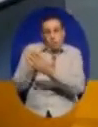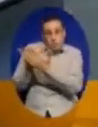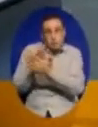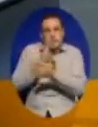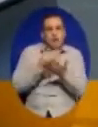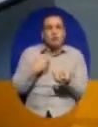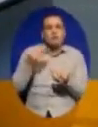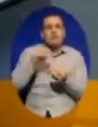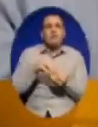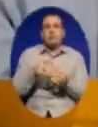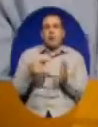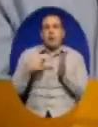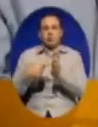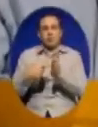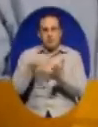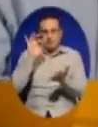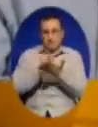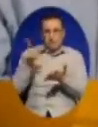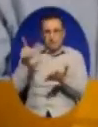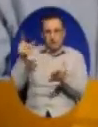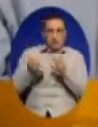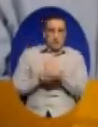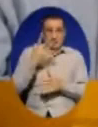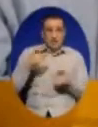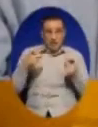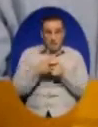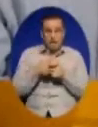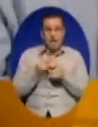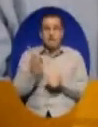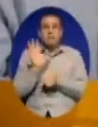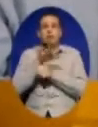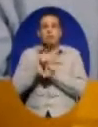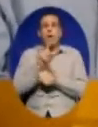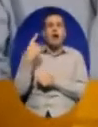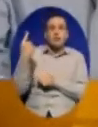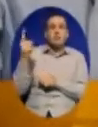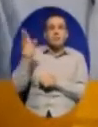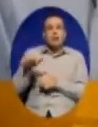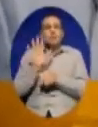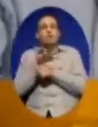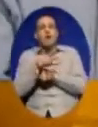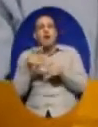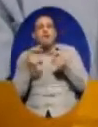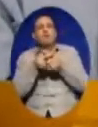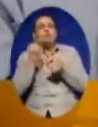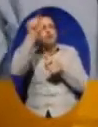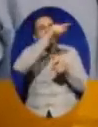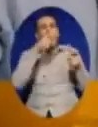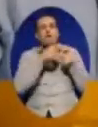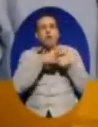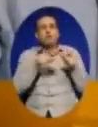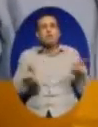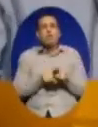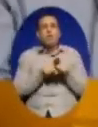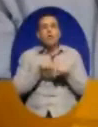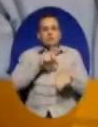היא שהתנאים שקיימים בזמן שאתה מייסד את החברה שלך משפיעים לא רק עליך, אלא משפיעים על קבוצה של חברות שקמות באותו